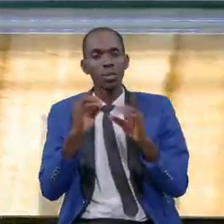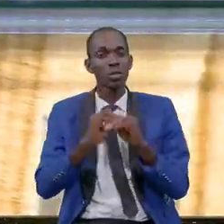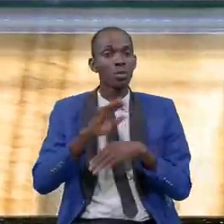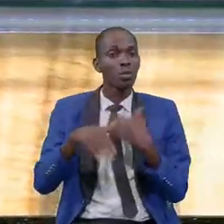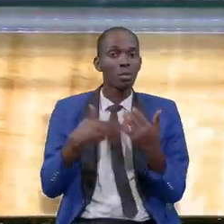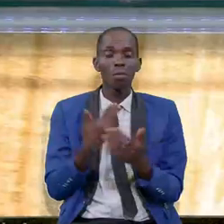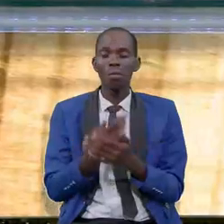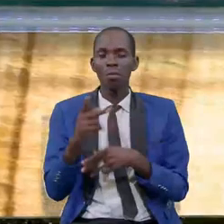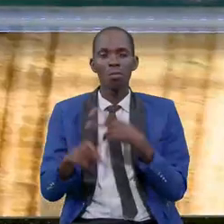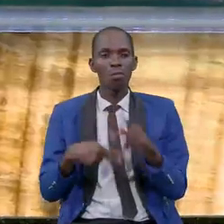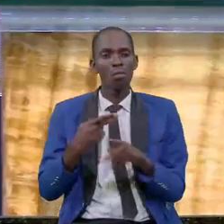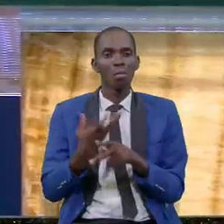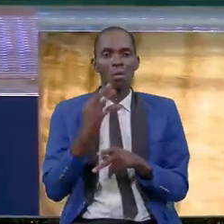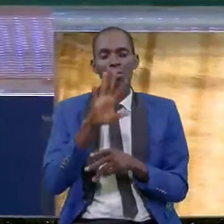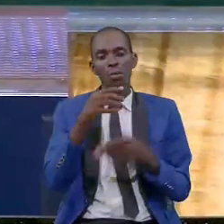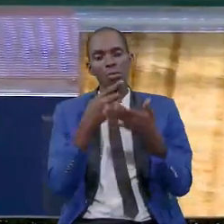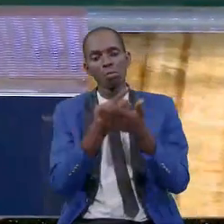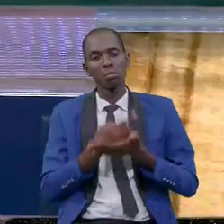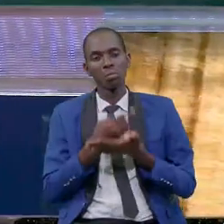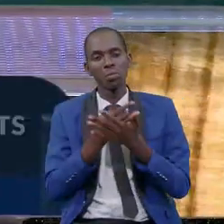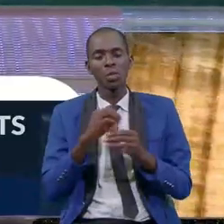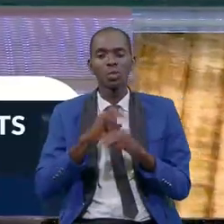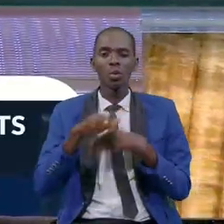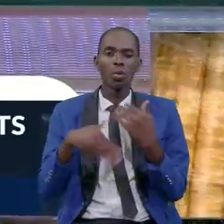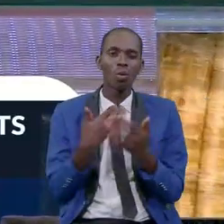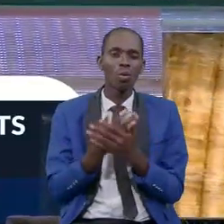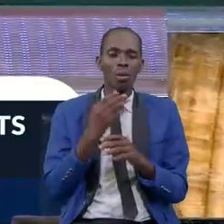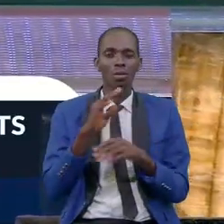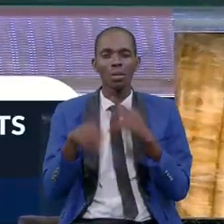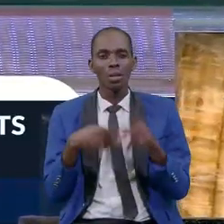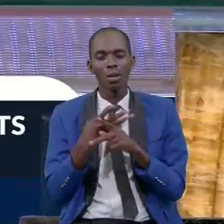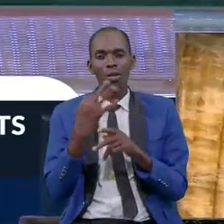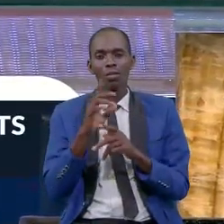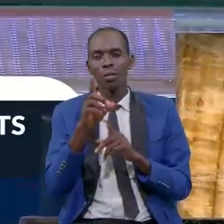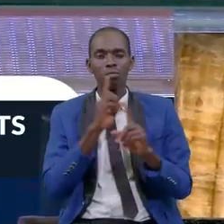Dans toute votre conduite. Dans toute votre conduite.